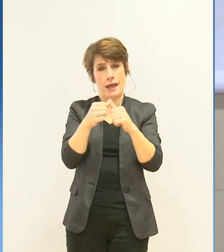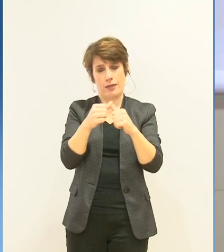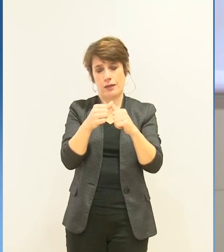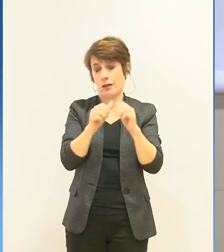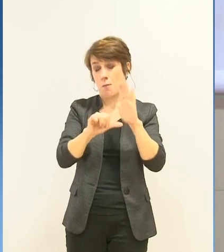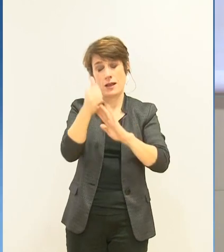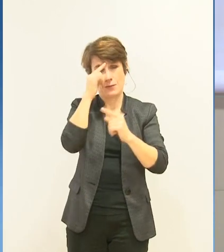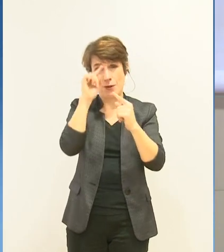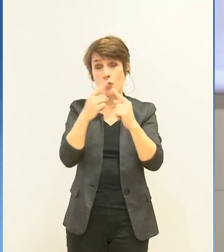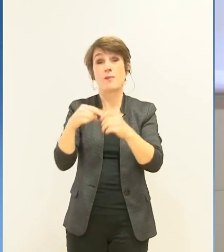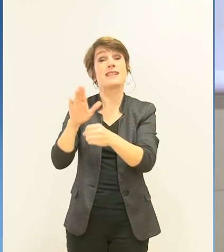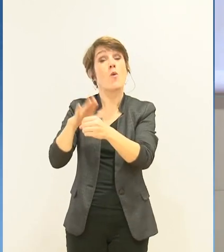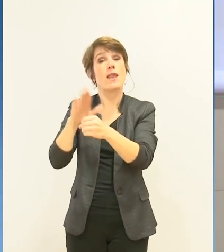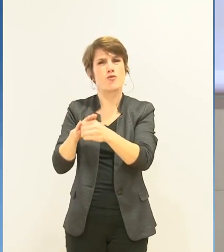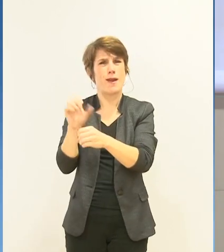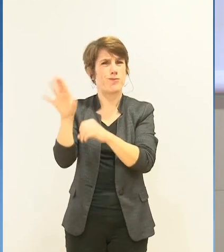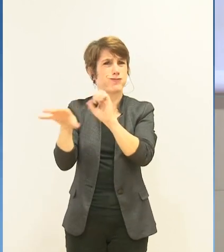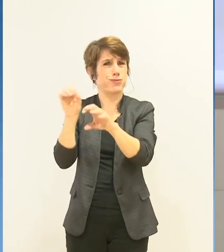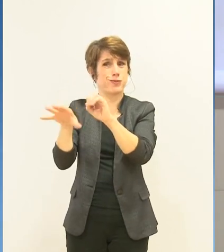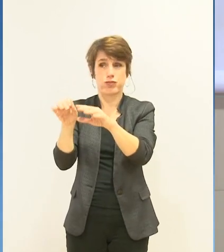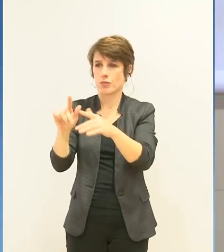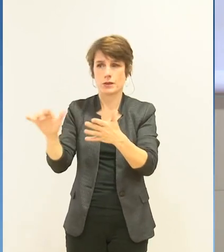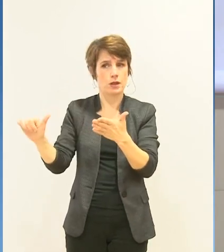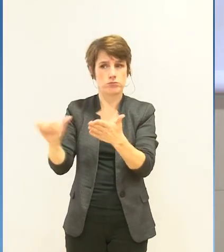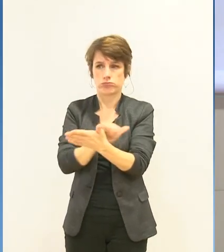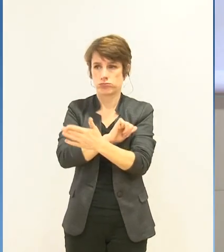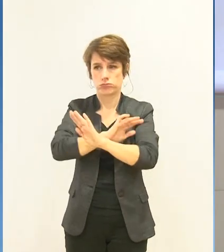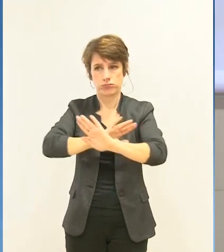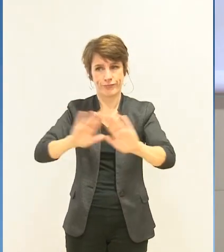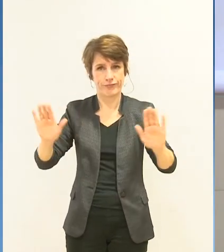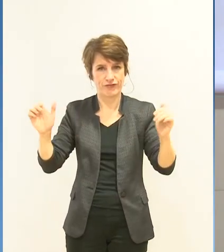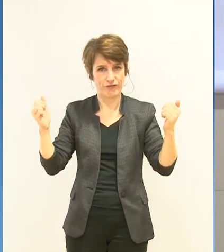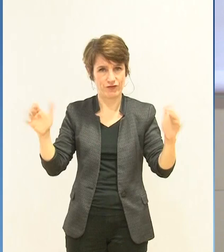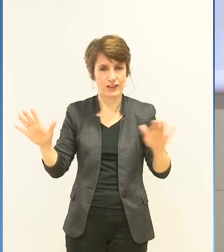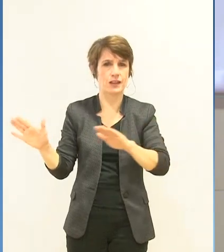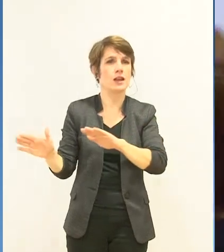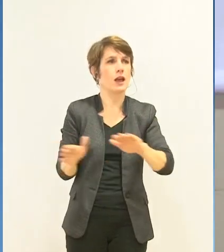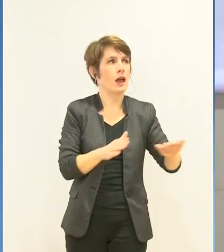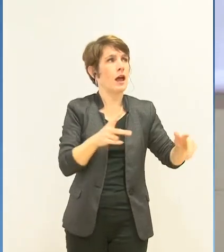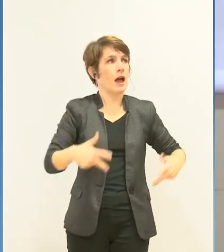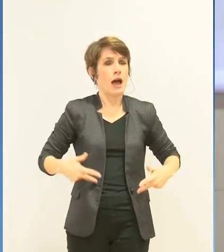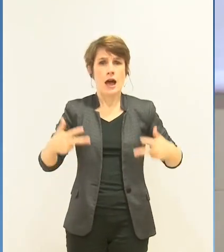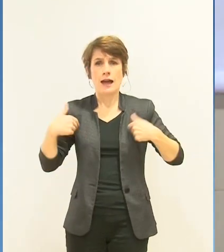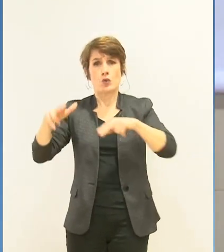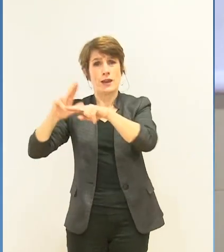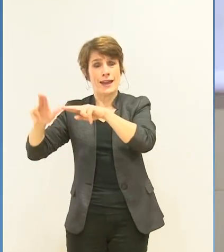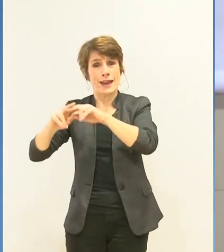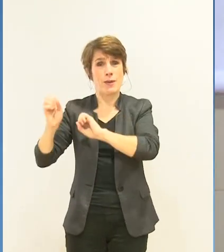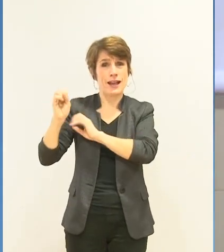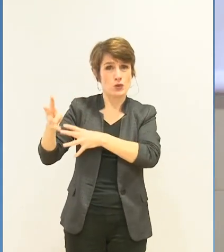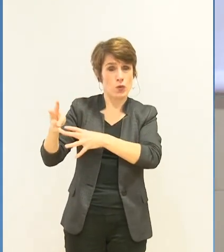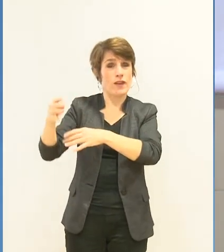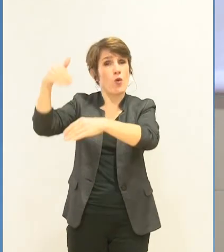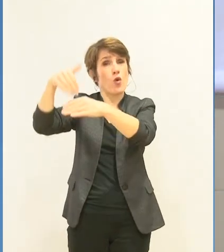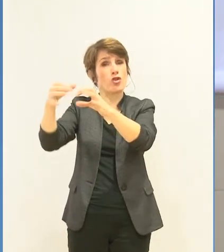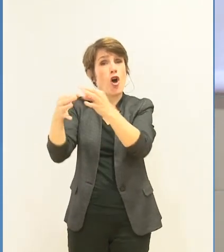qui n'ont désormais plus court concerné un atelier de réparation vélo qui étaient installés dans